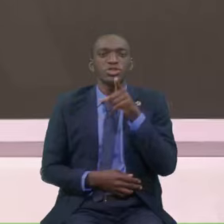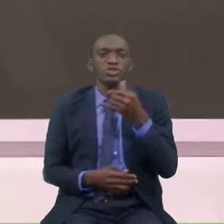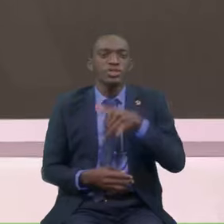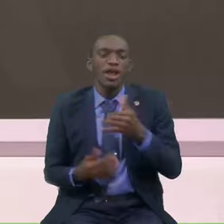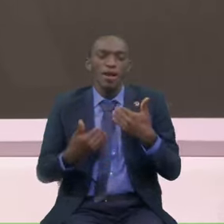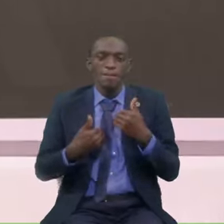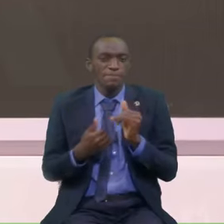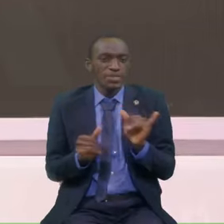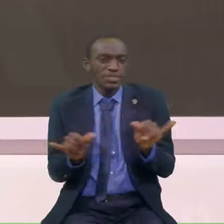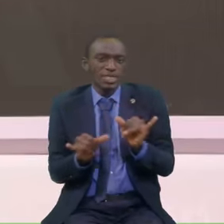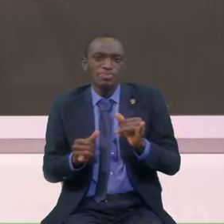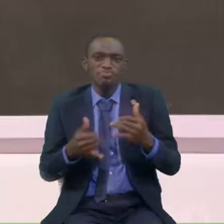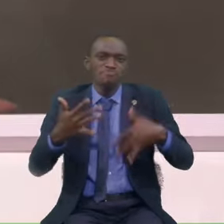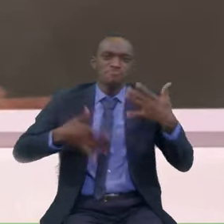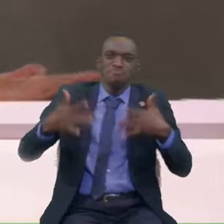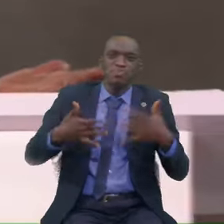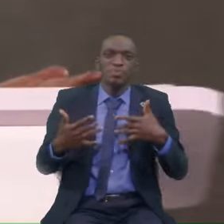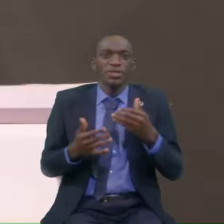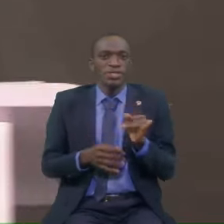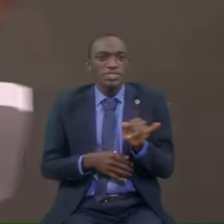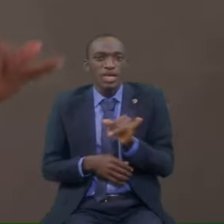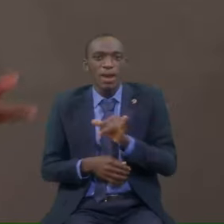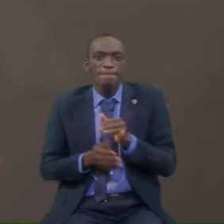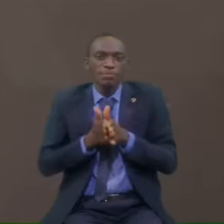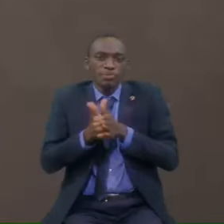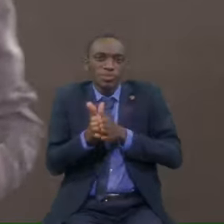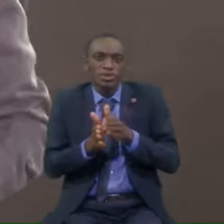Tu as toujours le même enthousiasme.